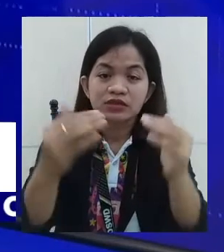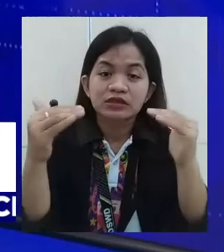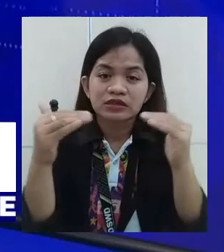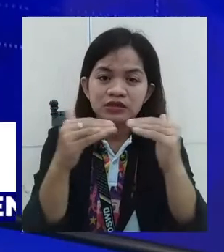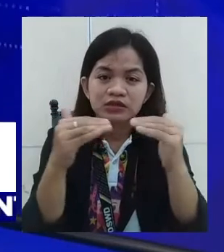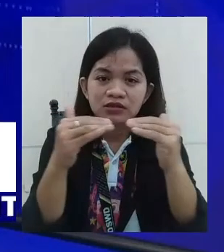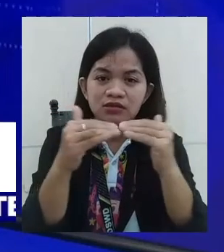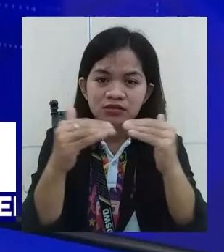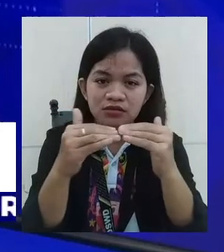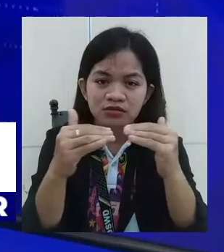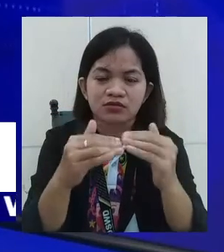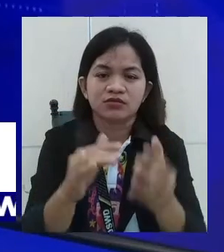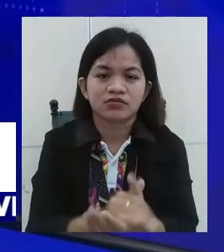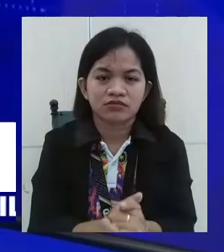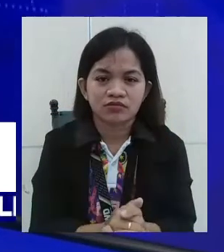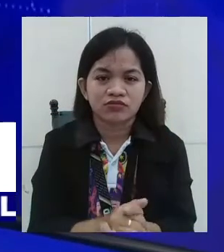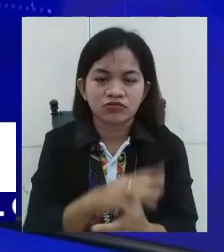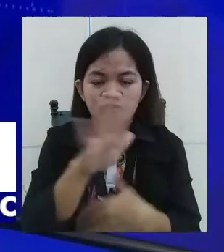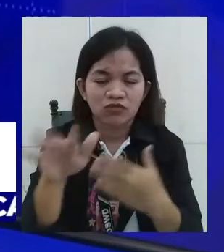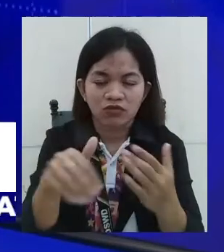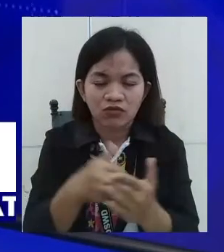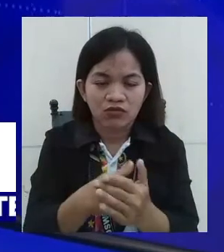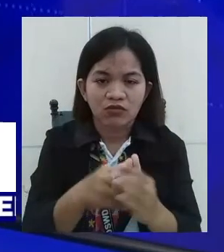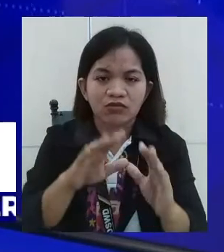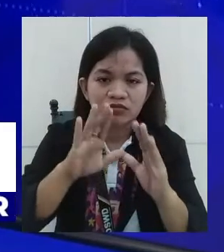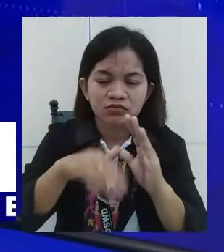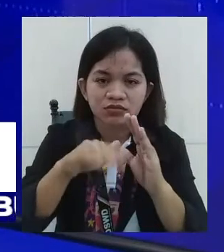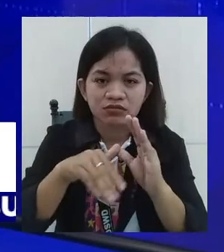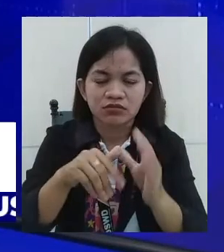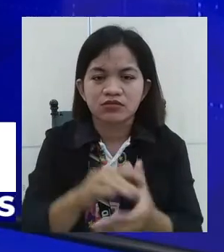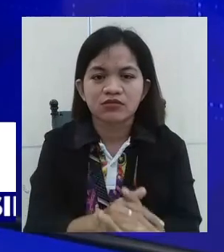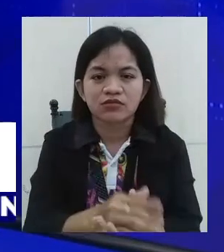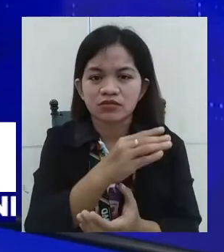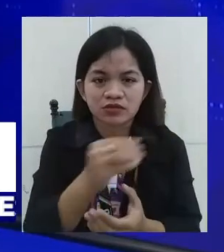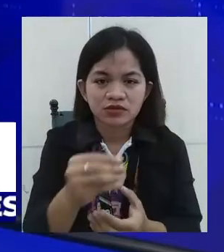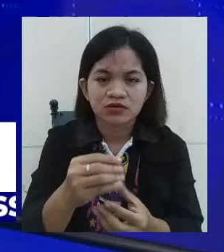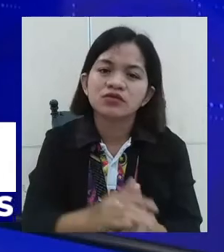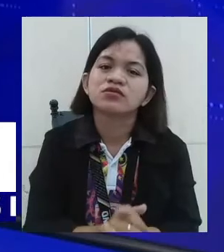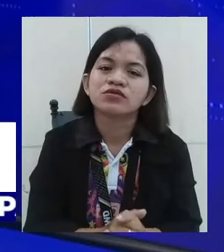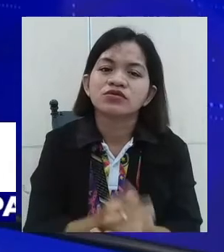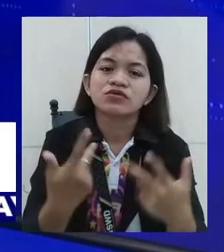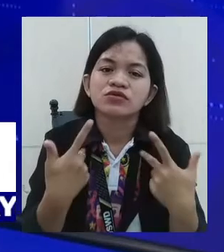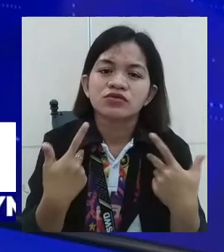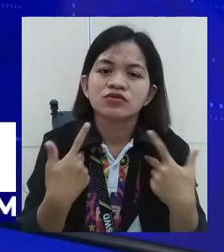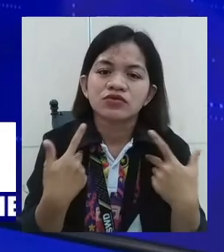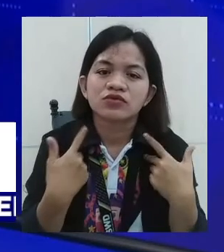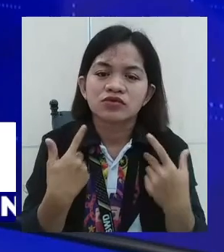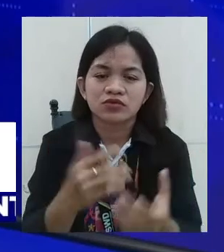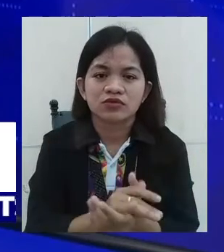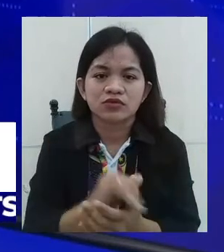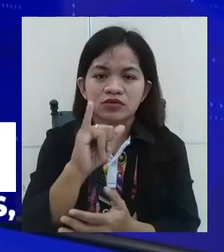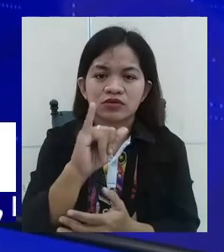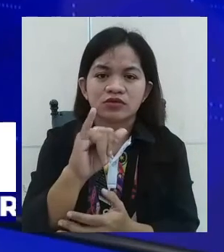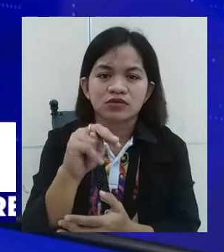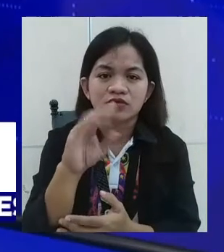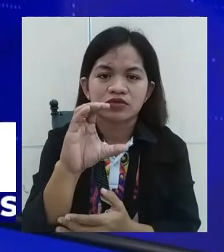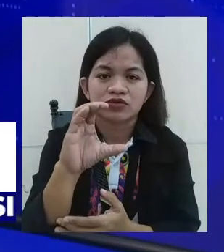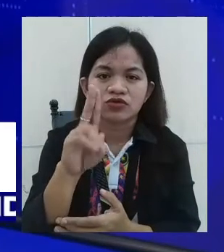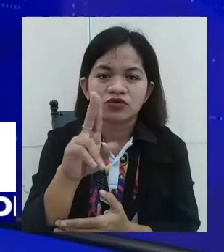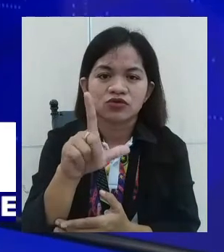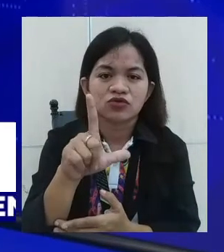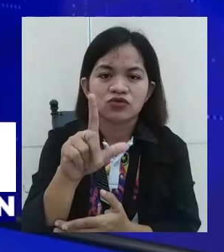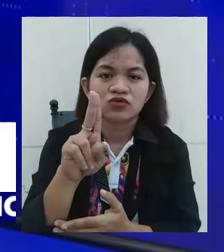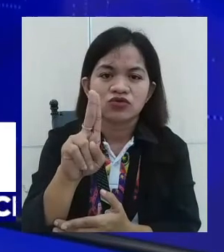may kapansanan at magkaroon ho ng inclusivity sa atin namang duty bearers, sa